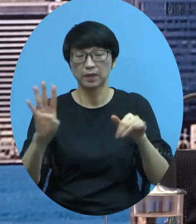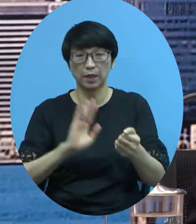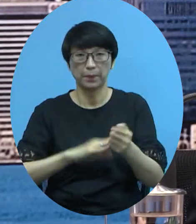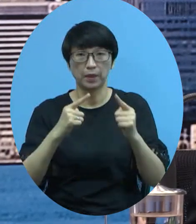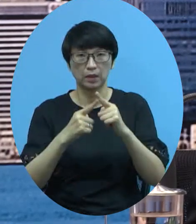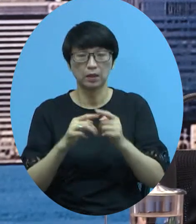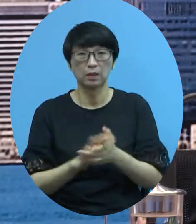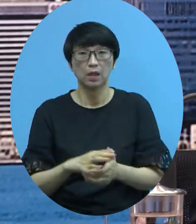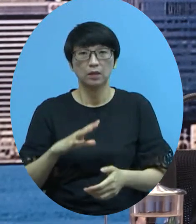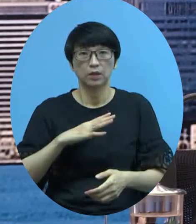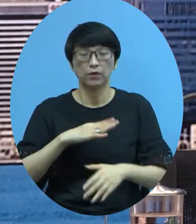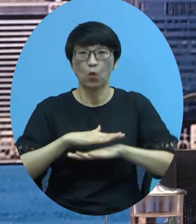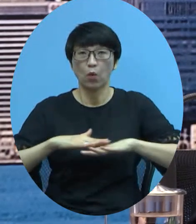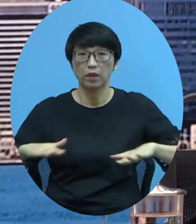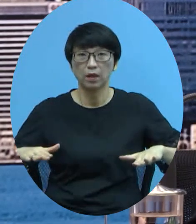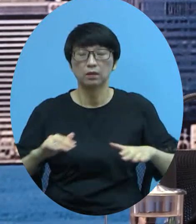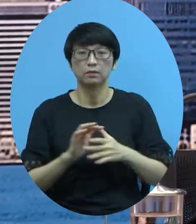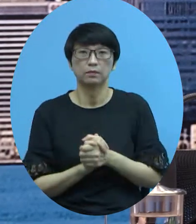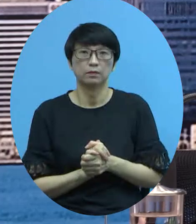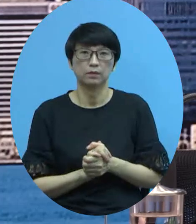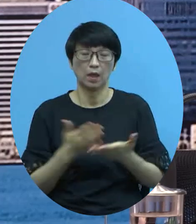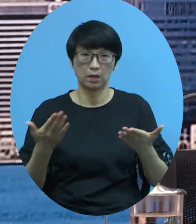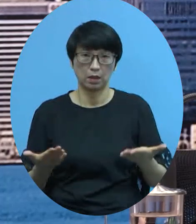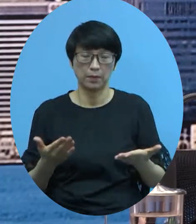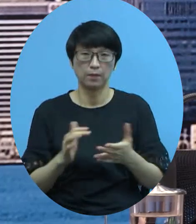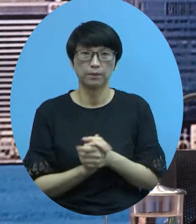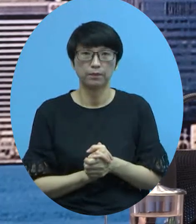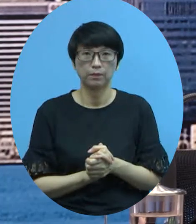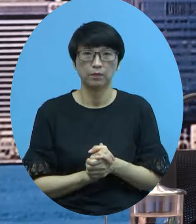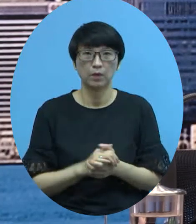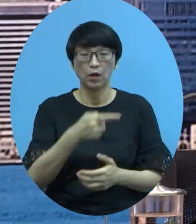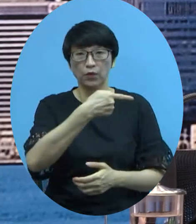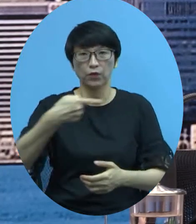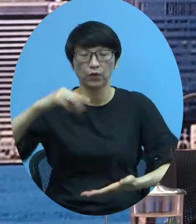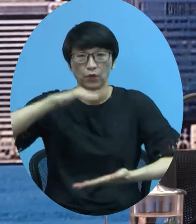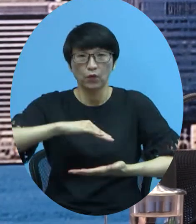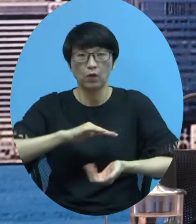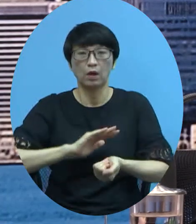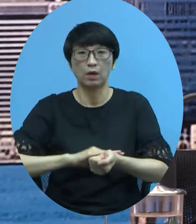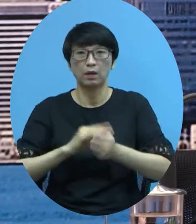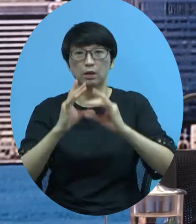咧情況係穩定。咁喺今日咧，我哋負壓病床嗰個數目咧係